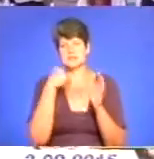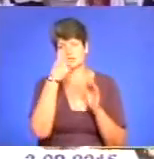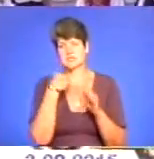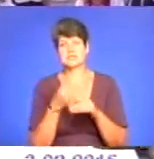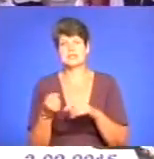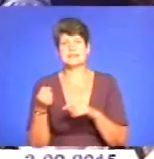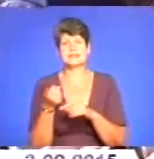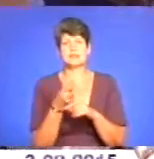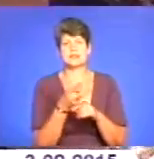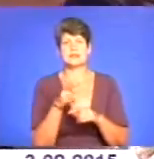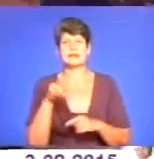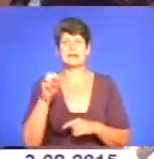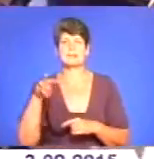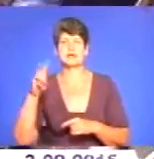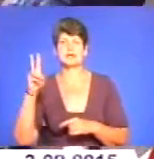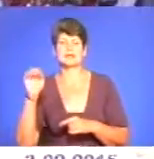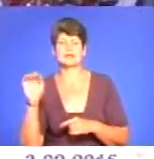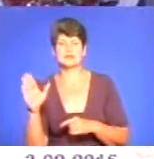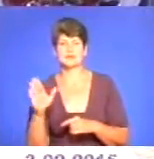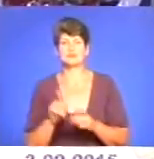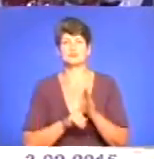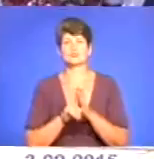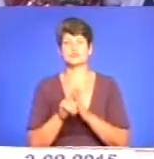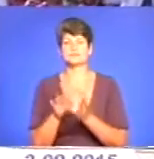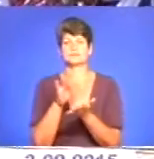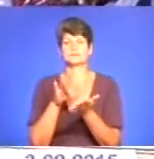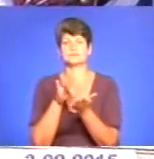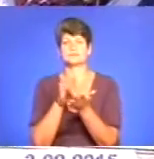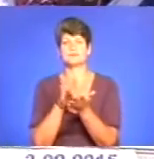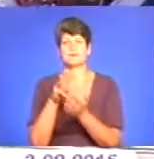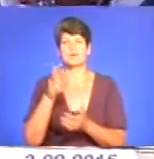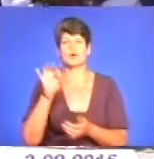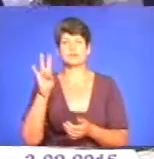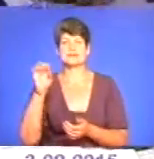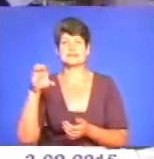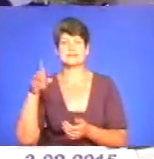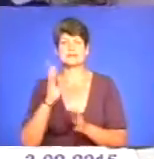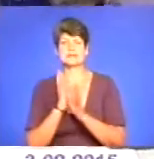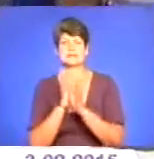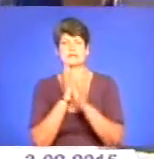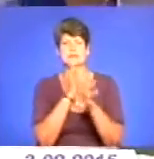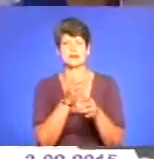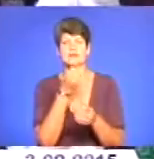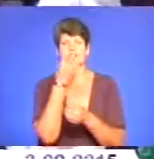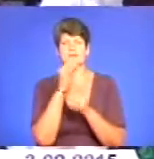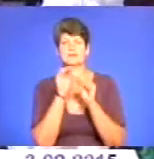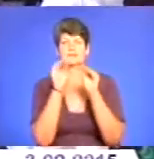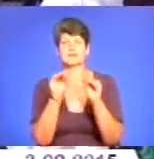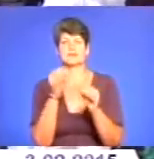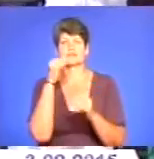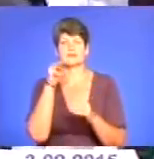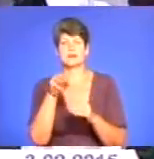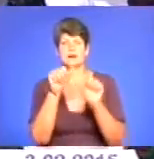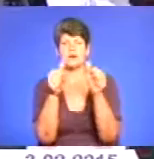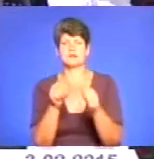лемків. Розпочався фестиваль урочистою ходою центральною вулицею Монастириська та покладанням квітів до пам'ятника Тарасу Шевченку і